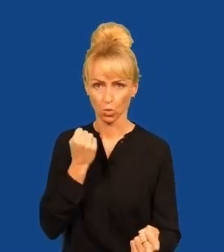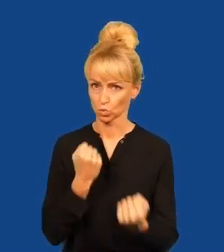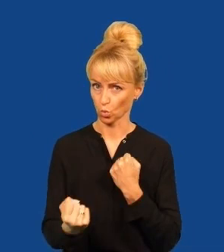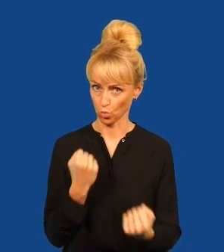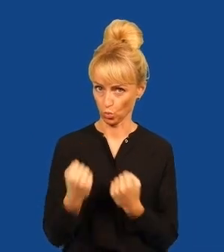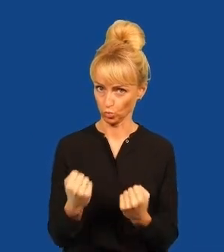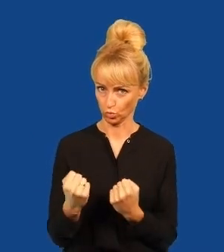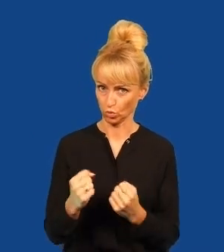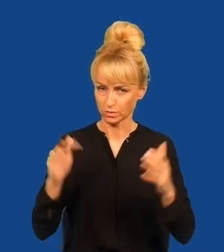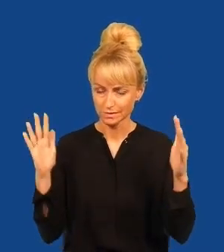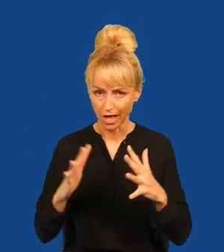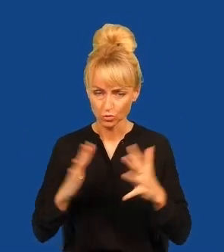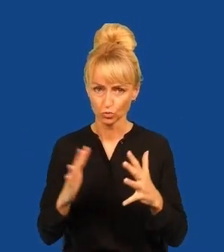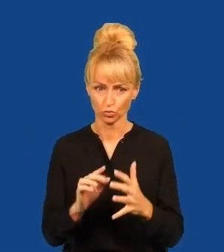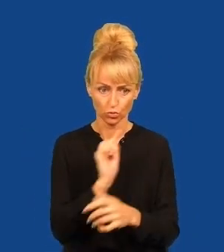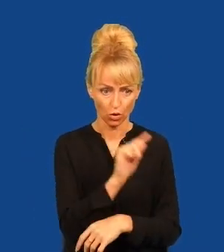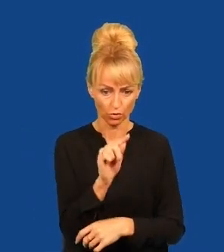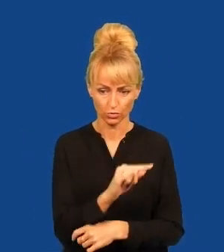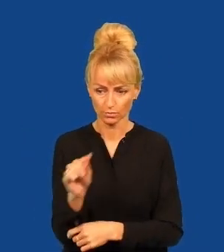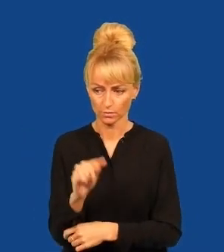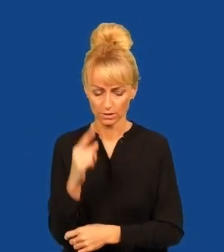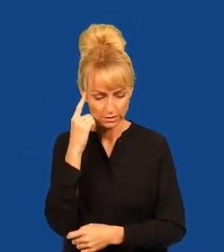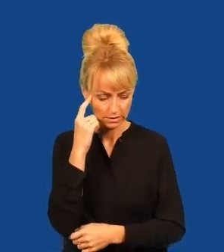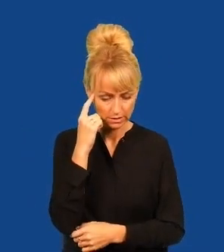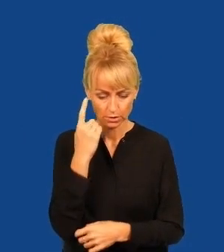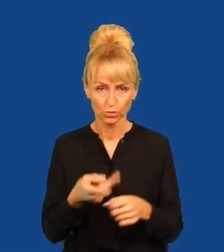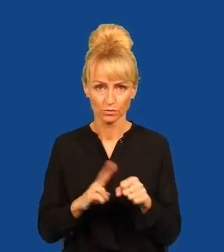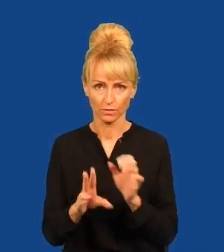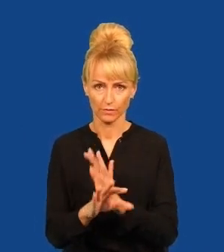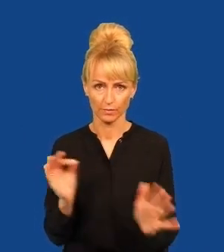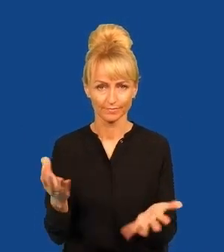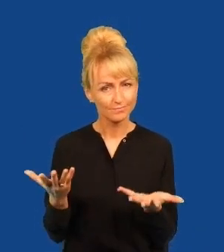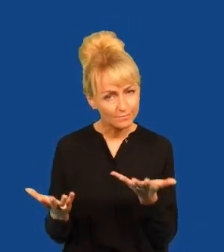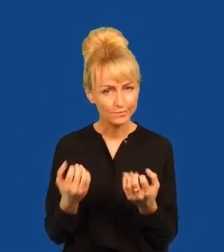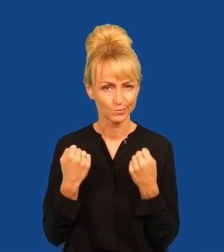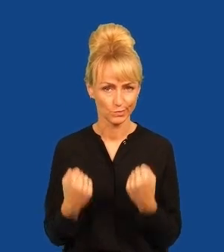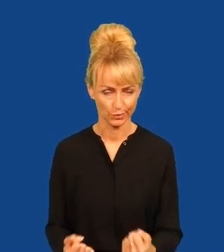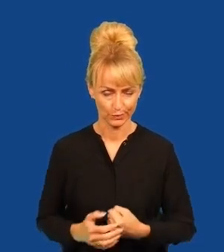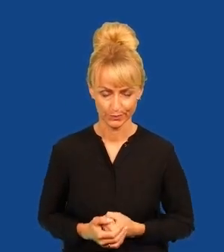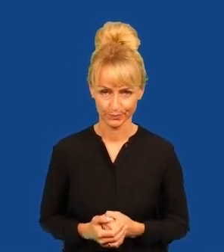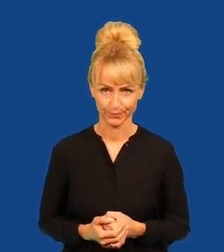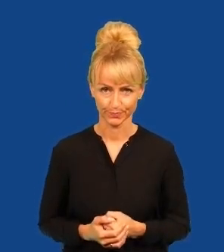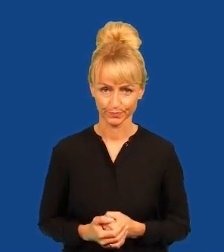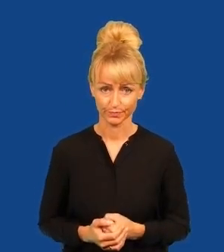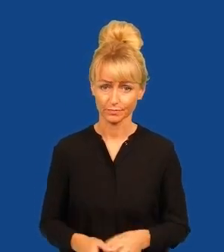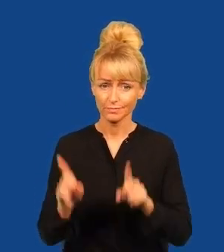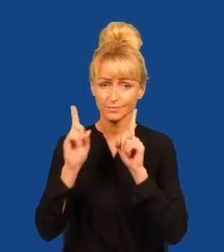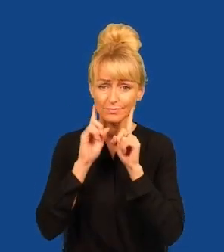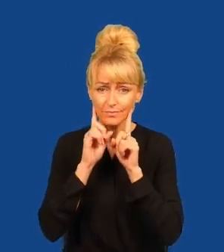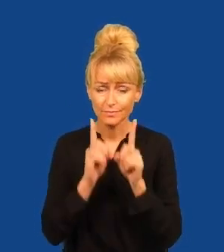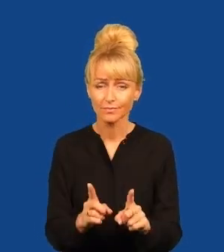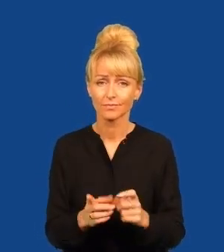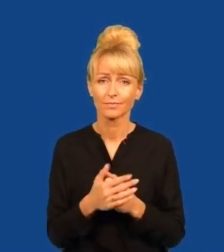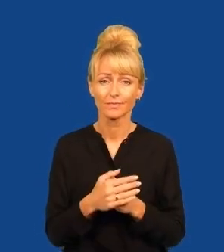odciągają użytkownika od podjęcia decyzji, czyli wycofują. W tak ważnym miejscu jak onboarding, gdzie wszystko